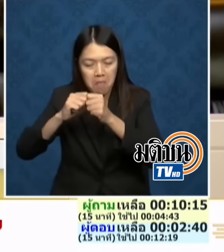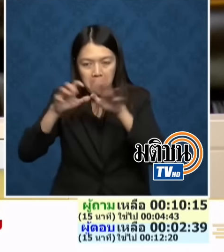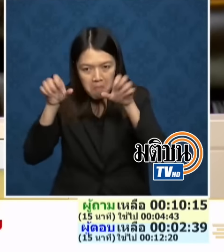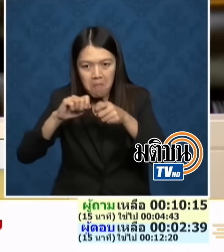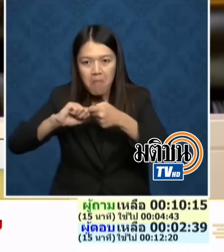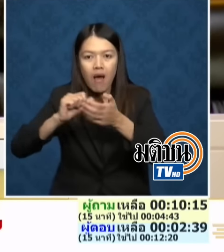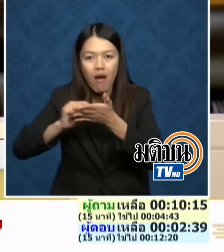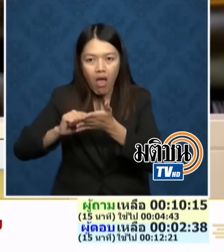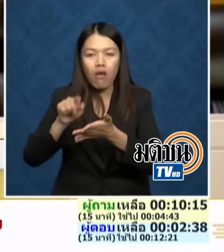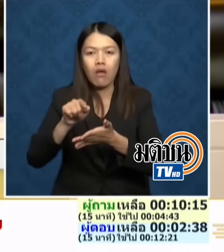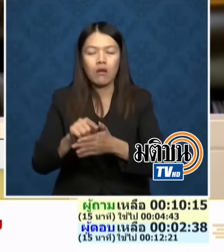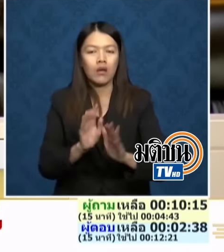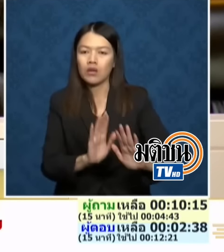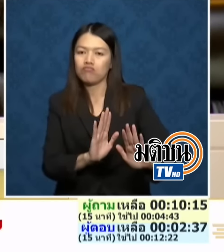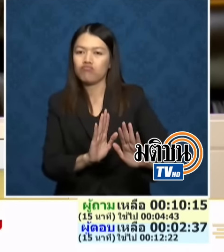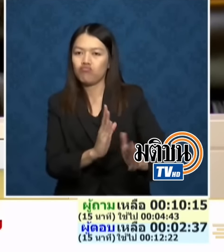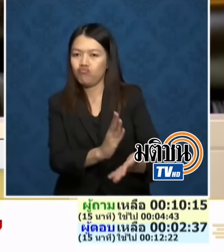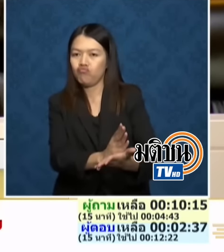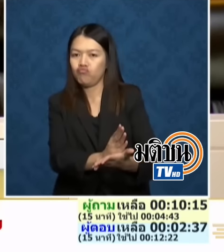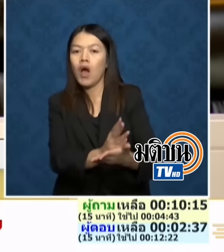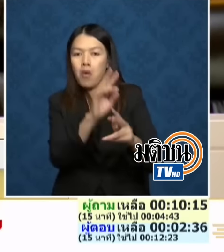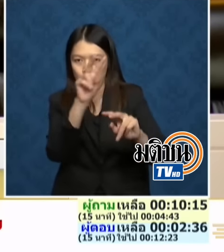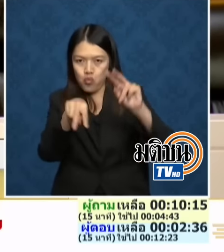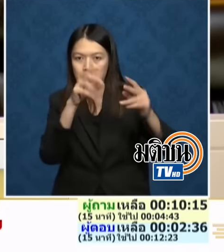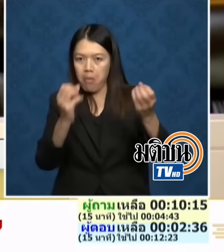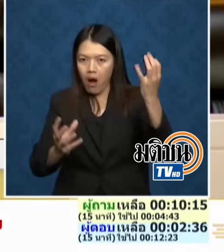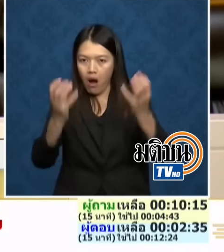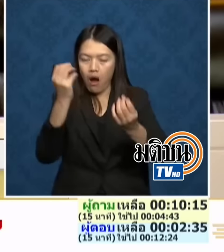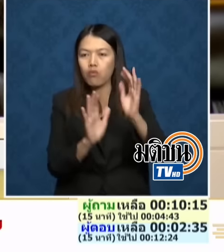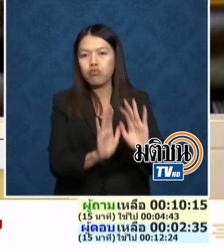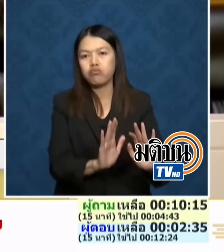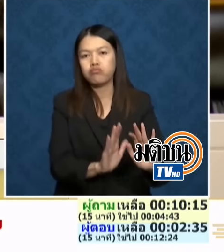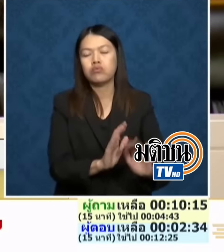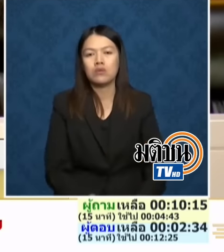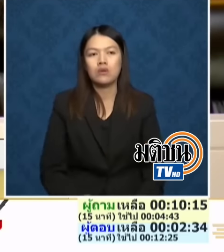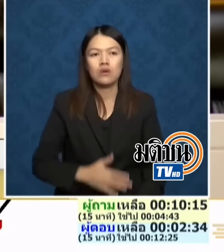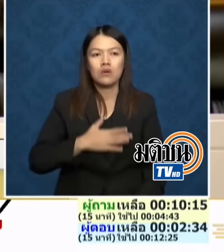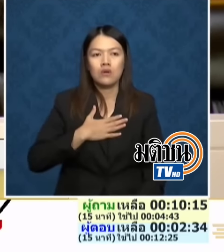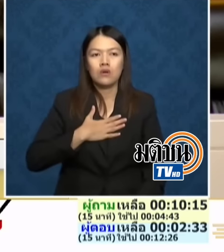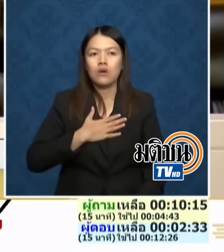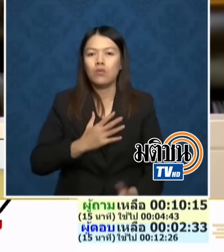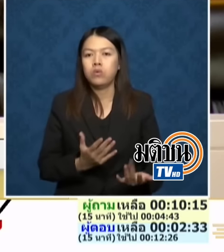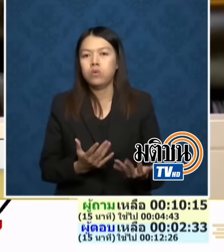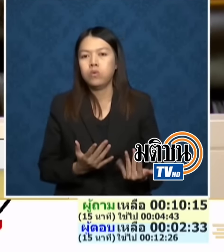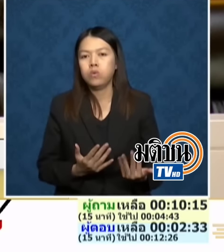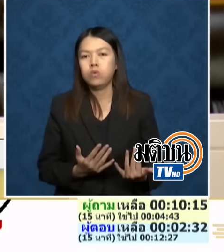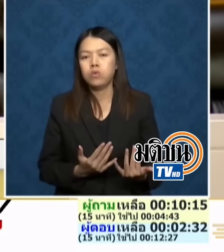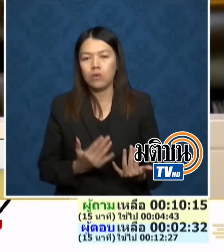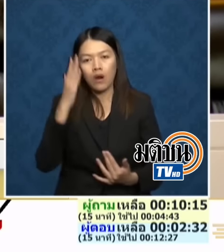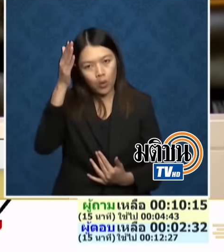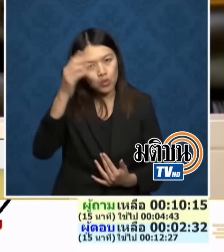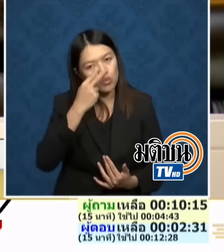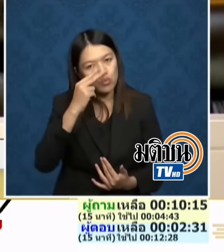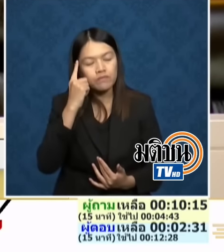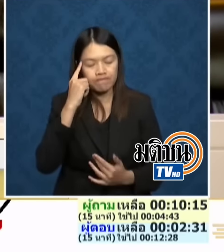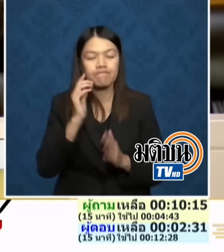หันที่มีปัหาห้ามทําอะไรขึนั้นรัษาเป็ป่า แล้วที่เราจะทําเป็บัฟเฟรโซนกนโซนต่ไป ในอาคต